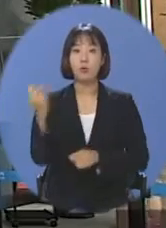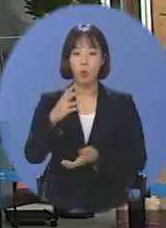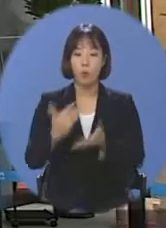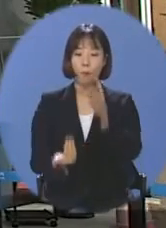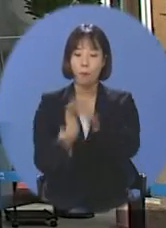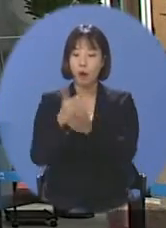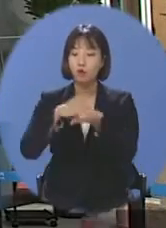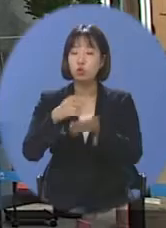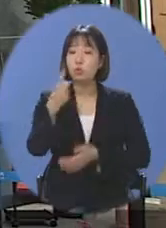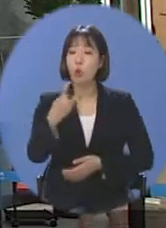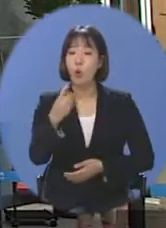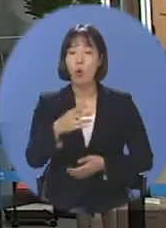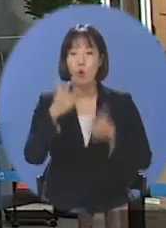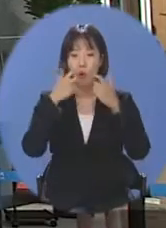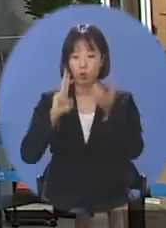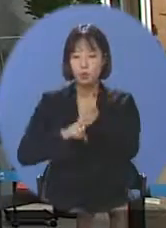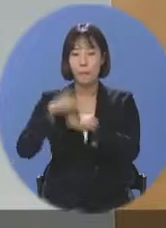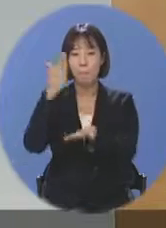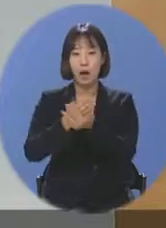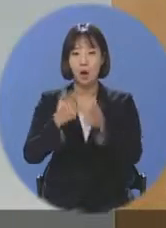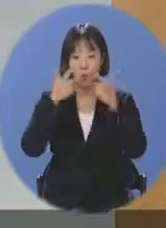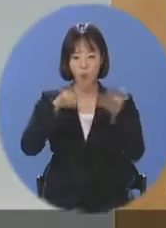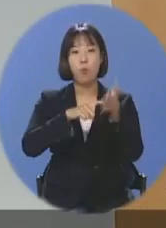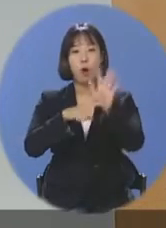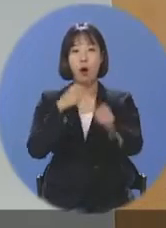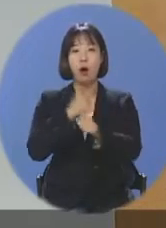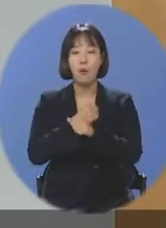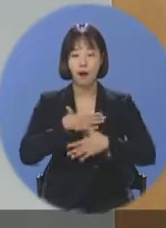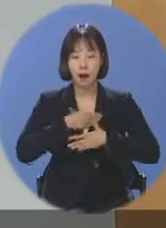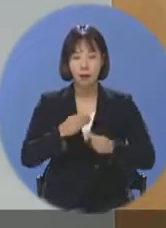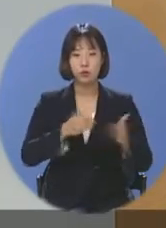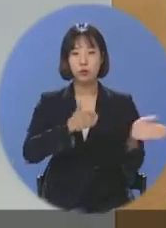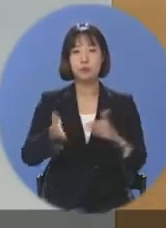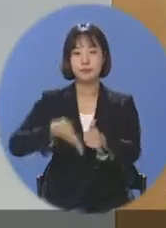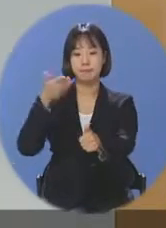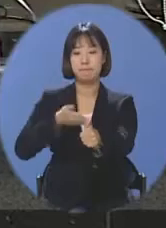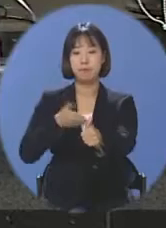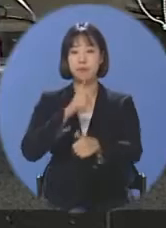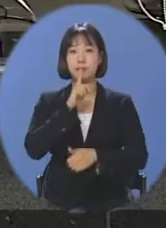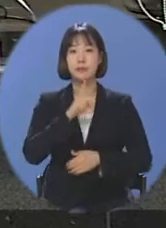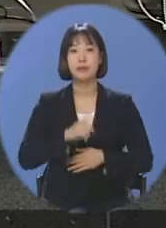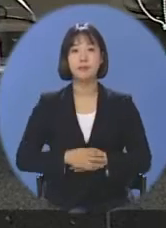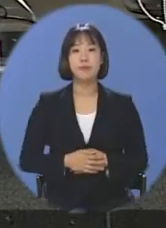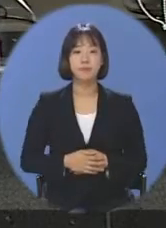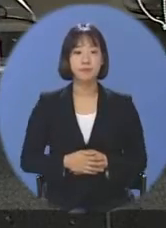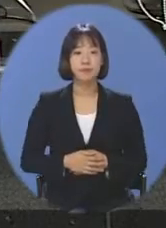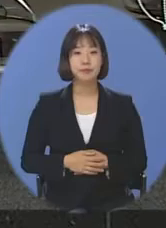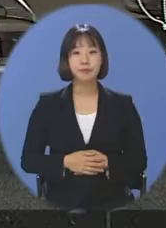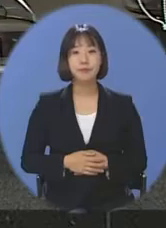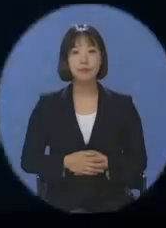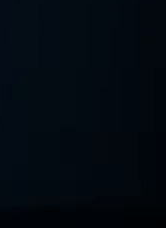횟수를 숨김없이 정확하게 공개하고 안전대책을 조속히 마련해야 한다고 덧붙였습니다.